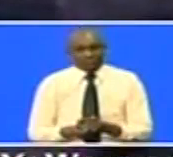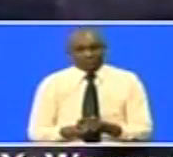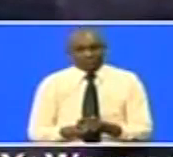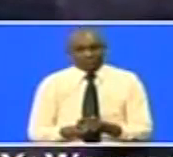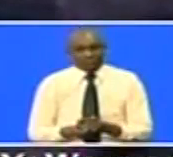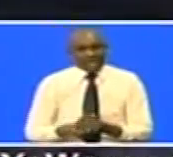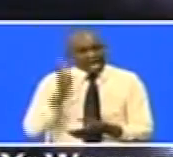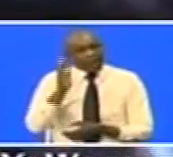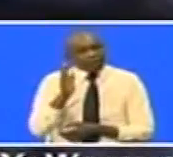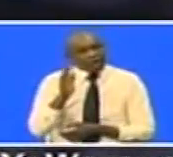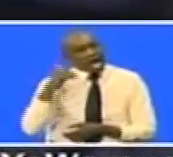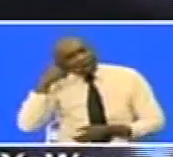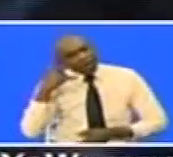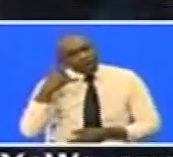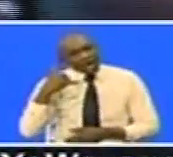Halo?